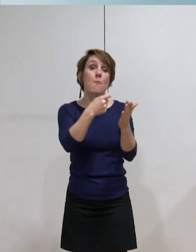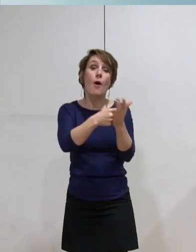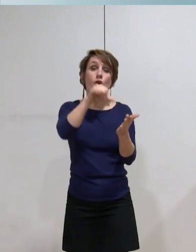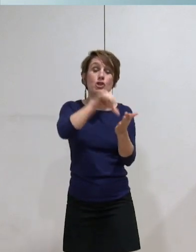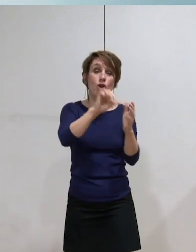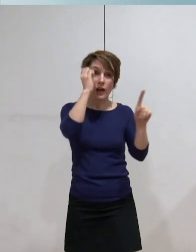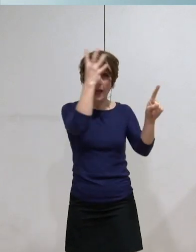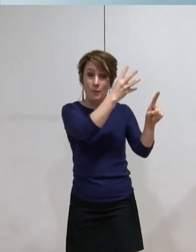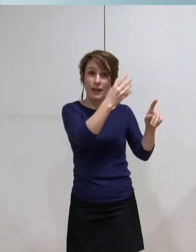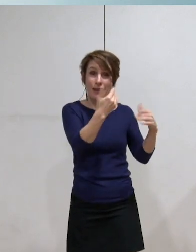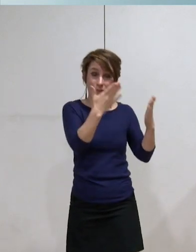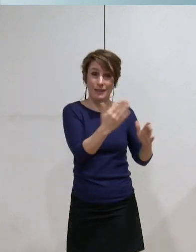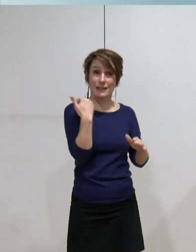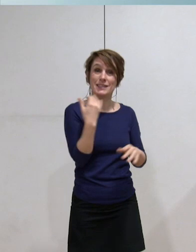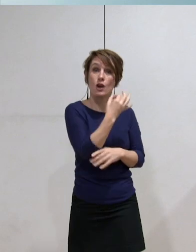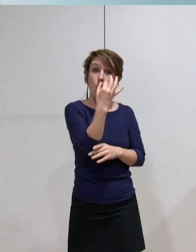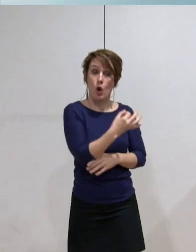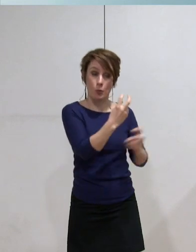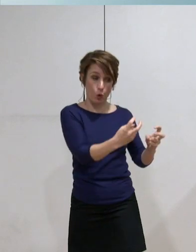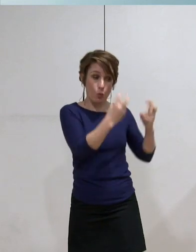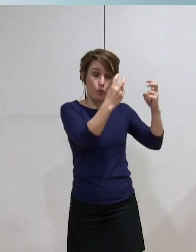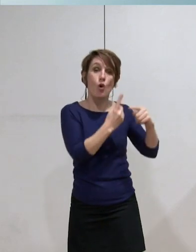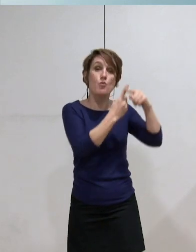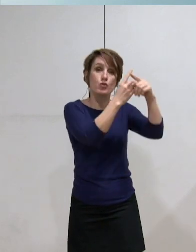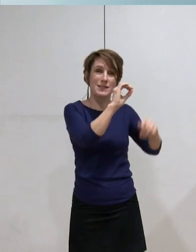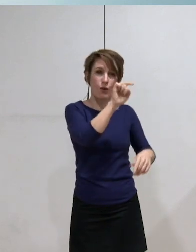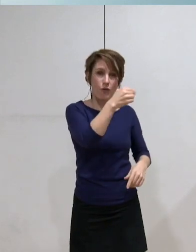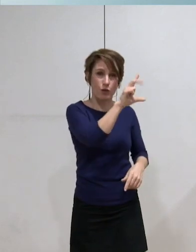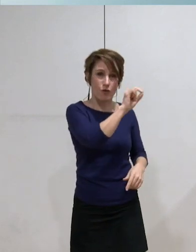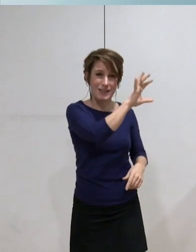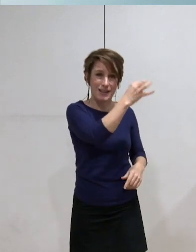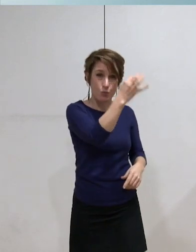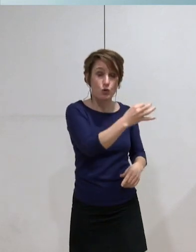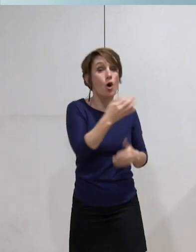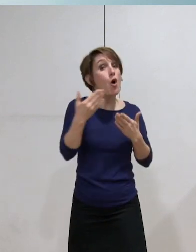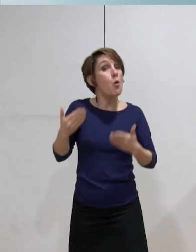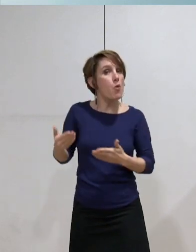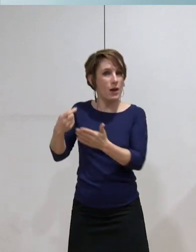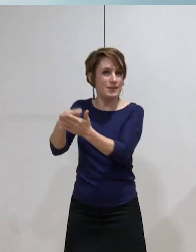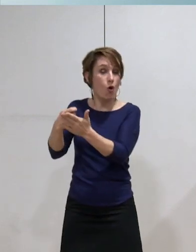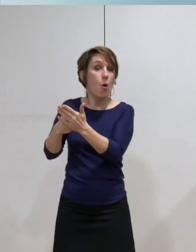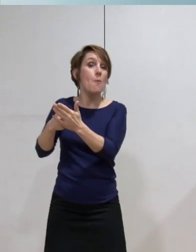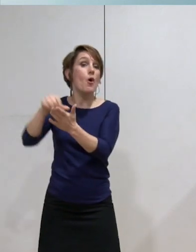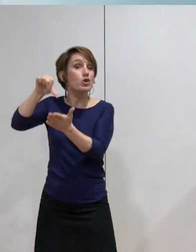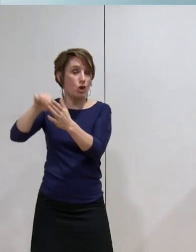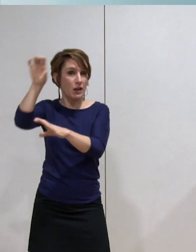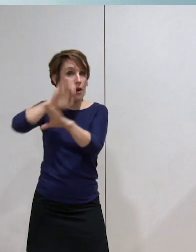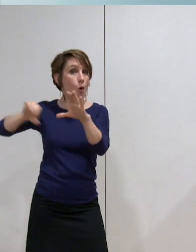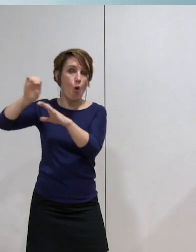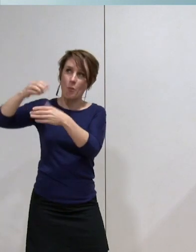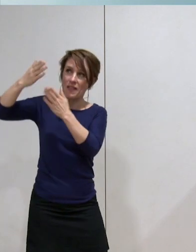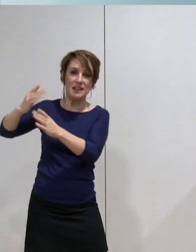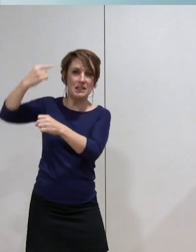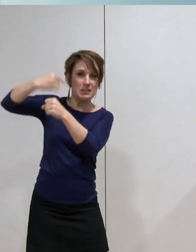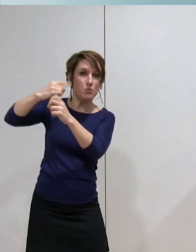de 0,25 % la Banque centrale européenne enenvisage pour l'instant aucune hausse et en fixant